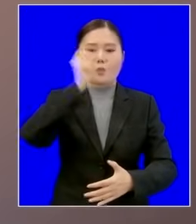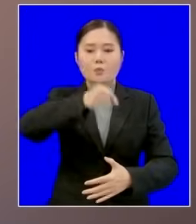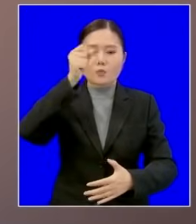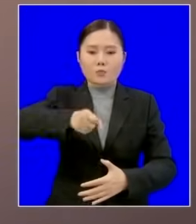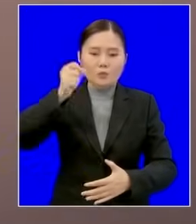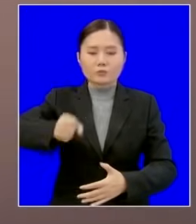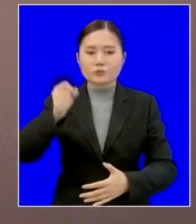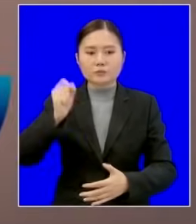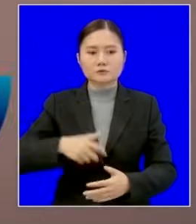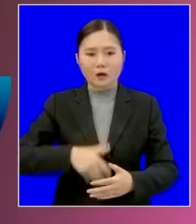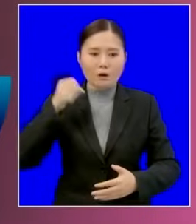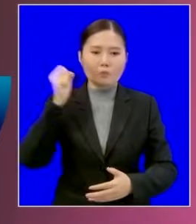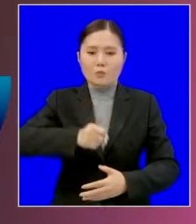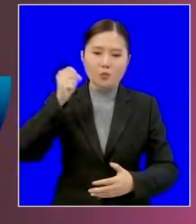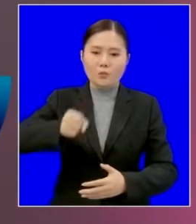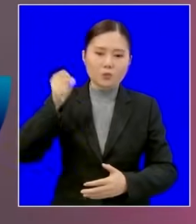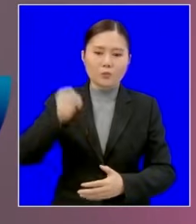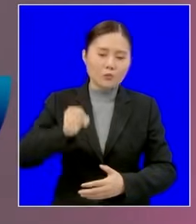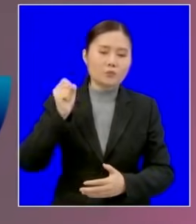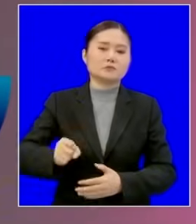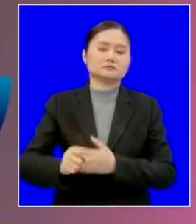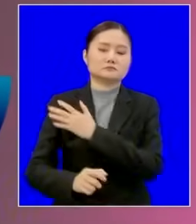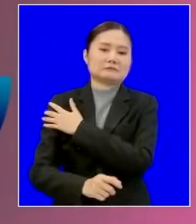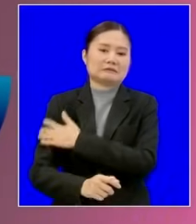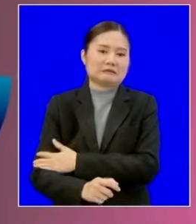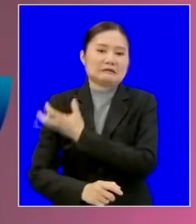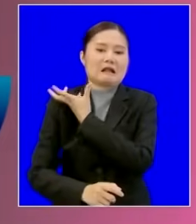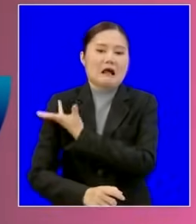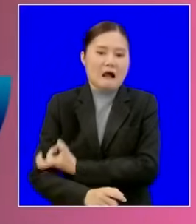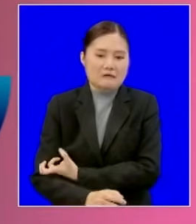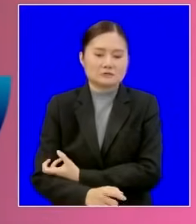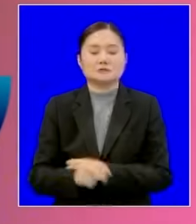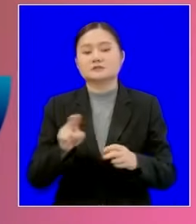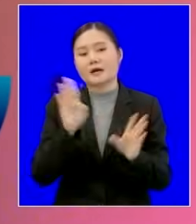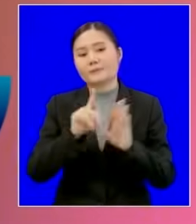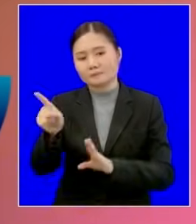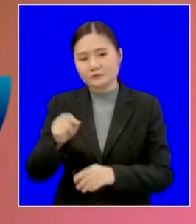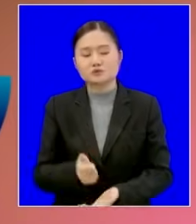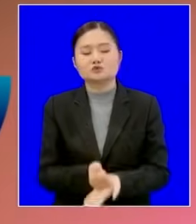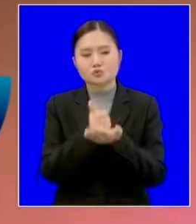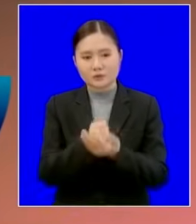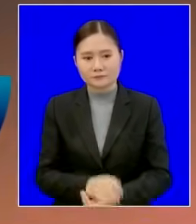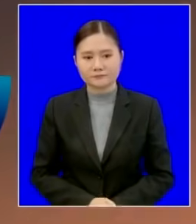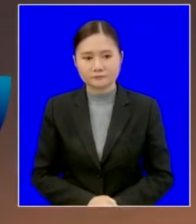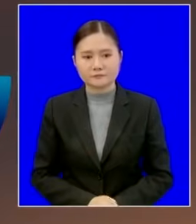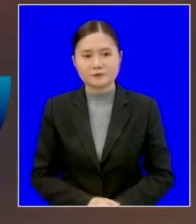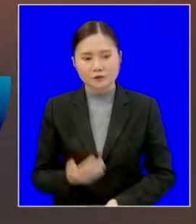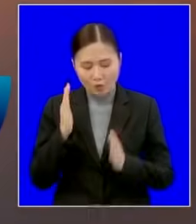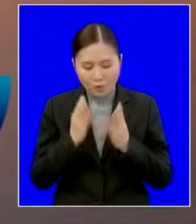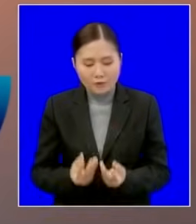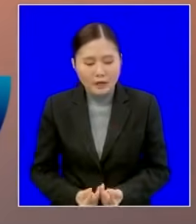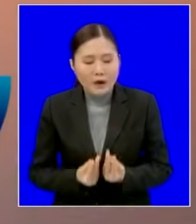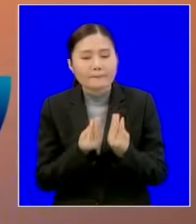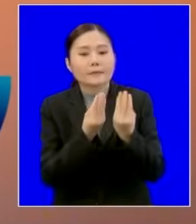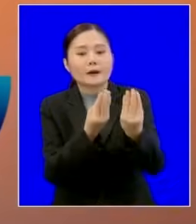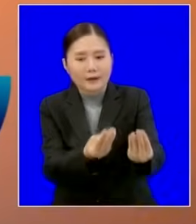มนต์น่ะมันจะต้องขยับแขนขยับหัวไหล ่ต้องใช้พลังเยอะ ใช่ก็ใช้แบบนี้เป็นเครื่องทุ่นแรงซึ่งอันนี้ค่ะมีคนเอามาถวายนะ